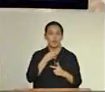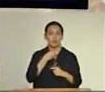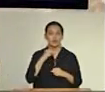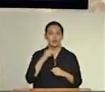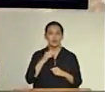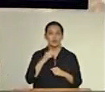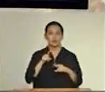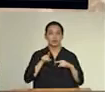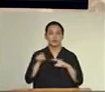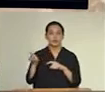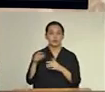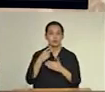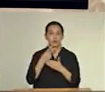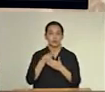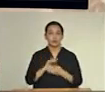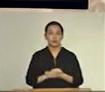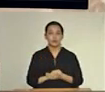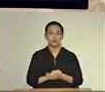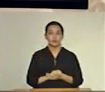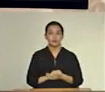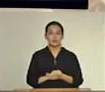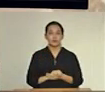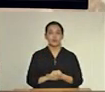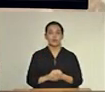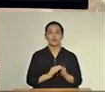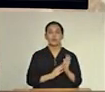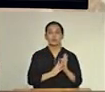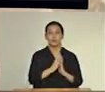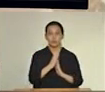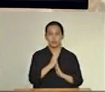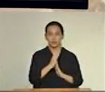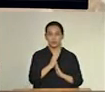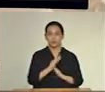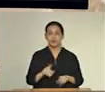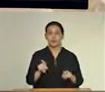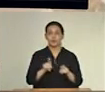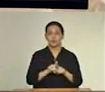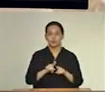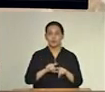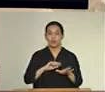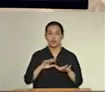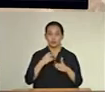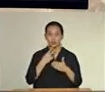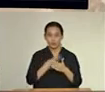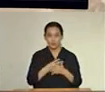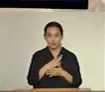yugurganini ko'rgansiz. Demak, o'simliklarnichi? Ularning harakatini ko'rganmisiz?